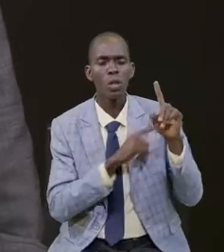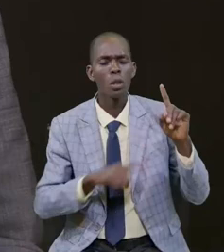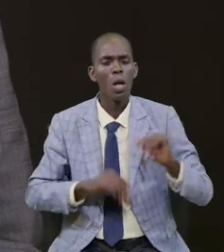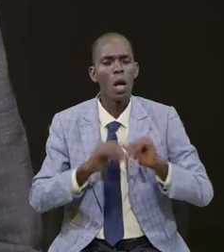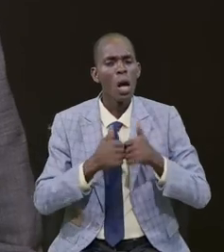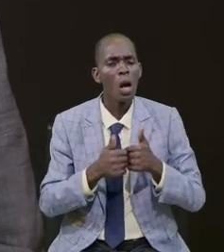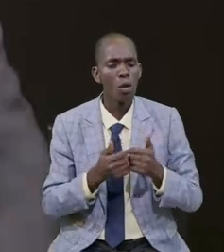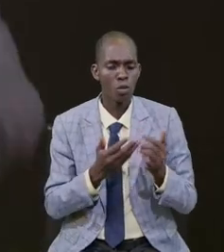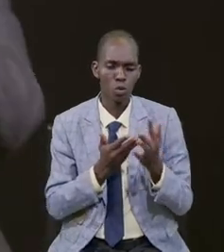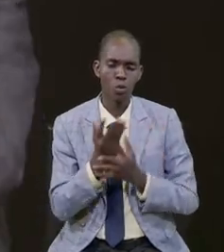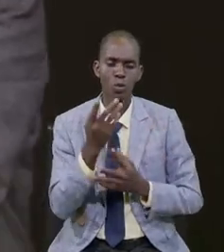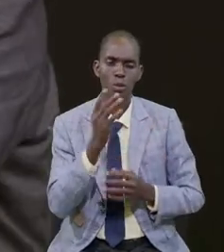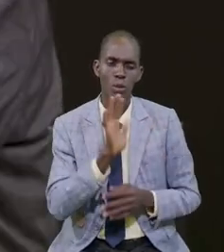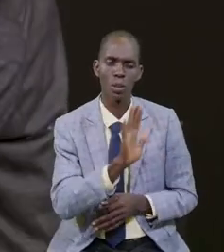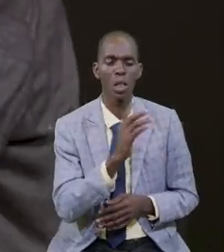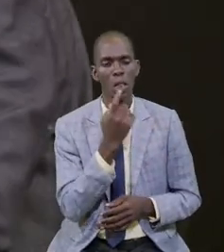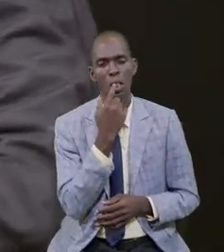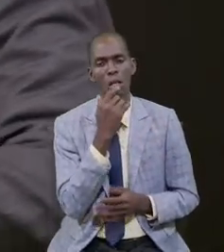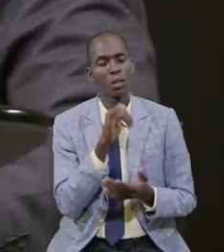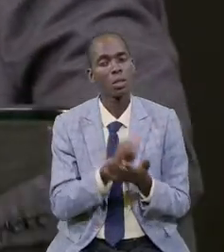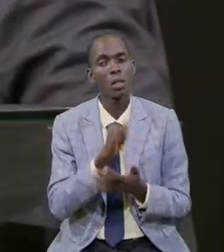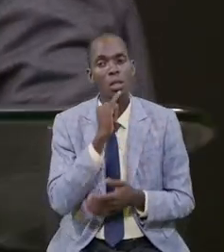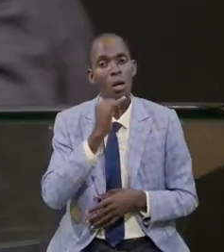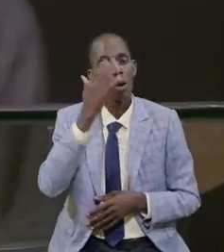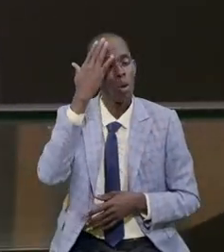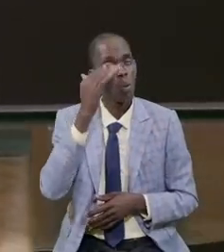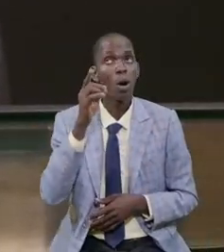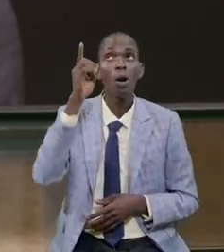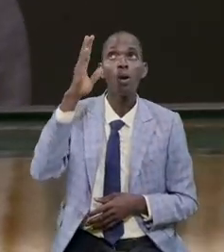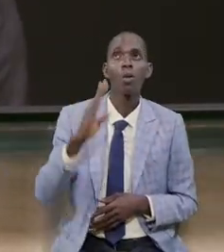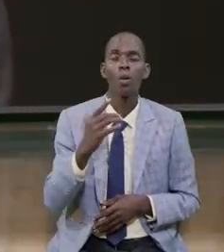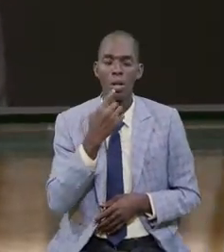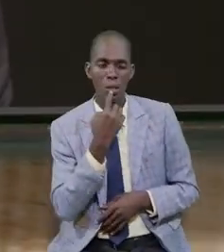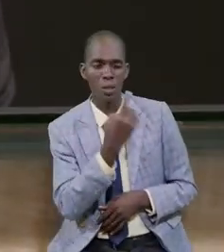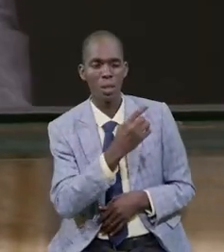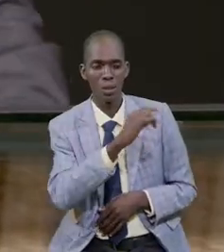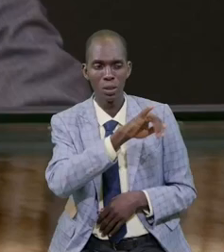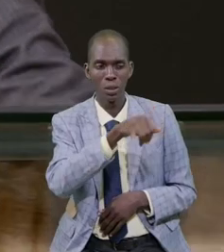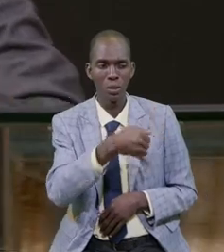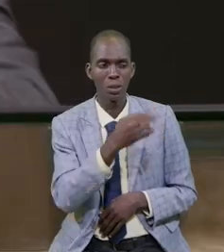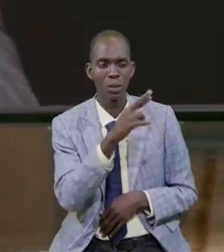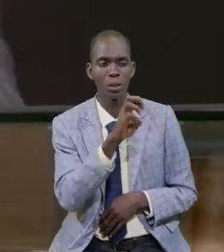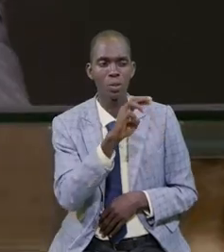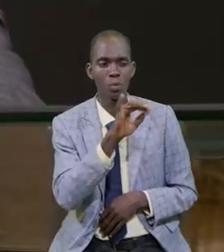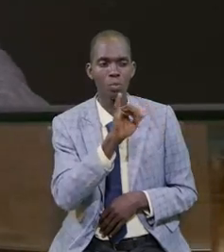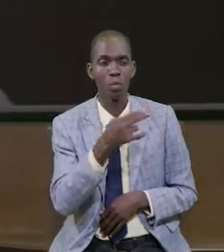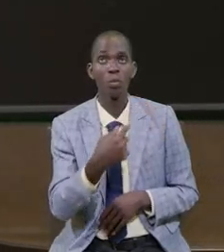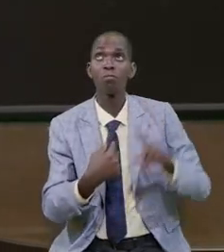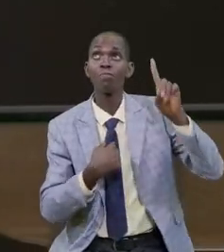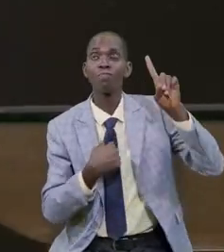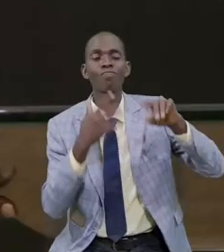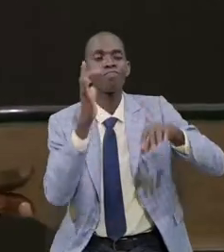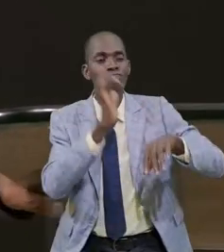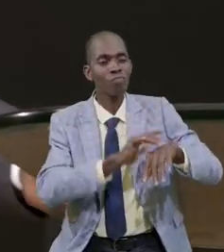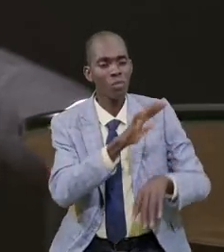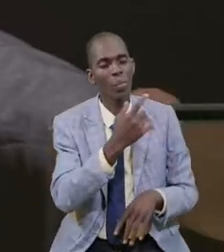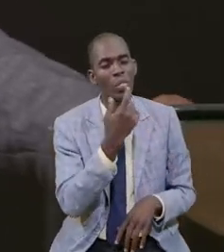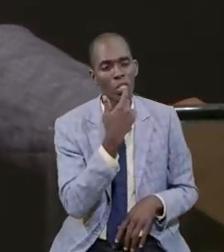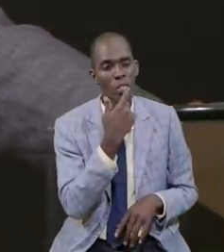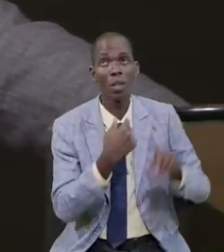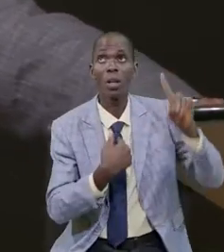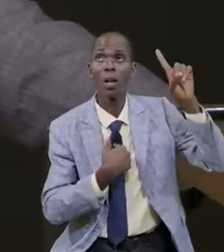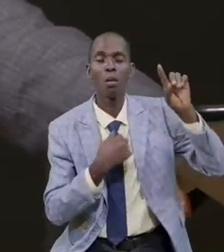parole? C'est pas la langue. C'est pourquoi Dieu a dit que j'ai touché ta langue, j'ai mis ta parole dans